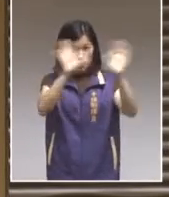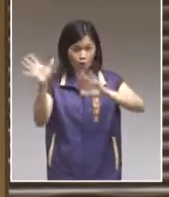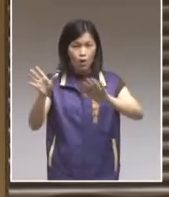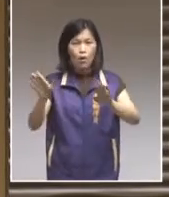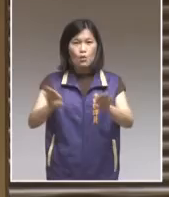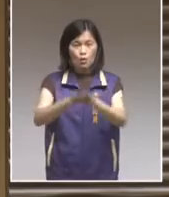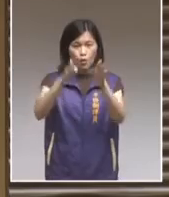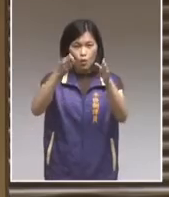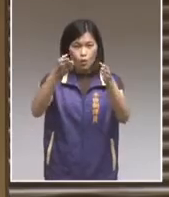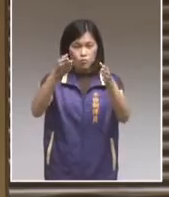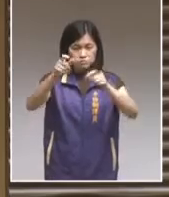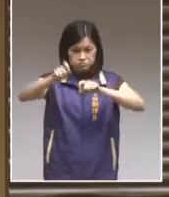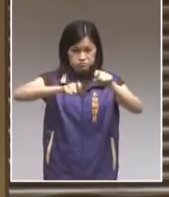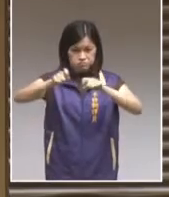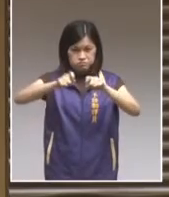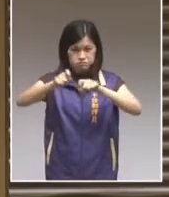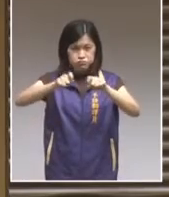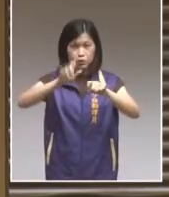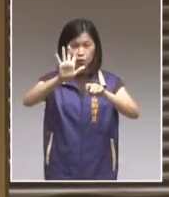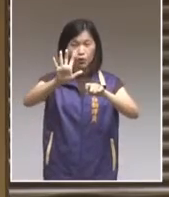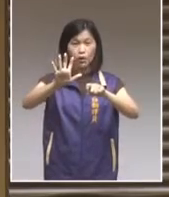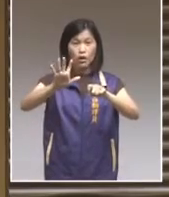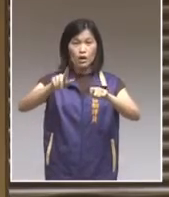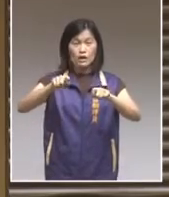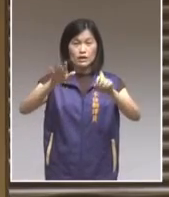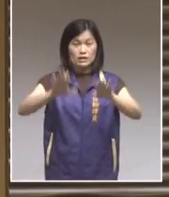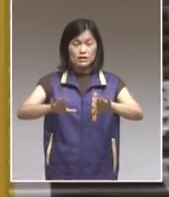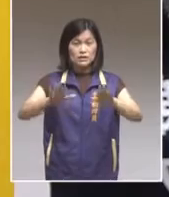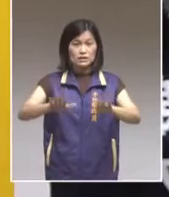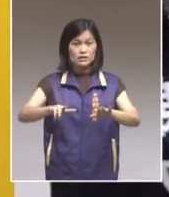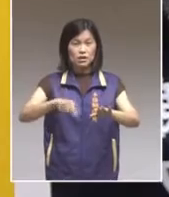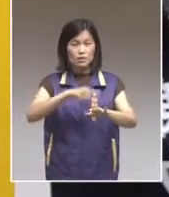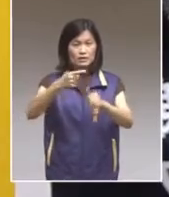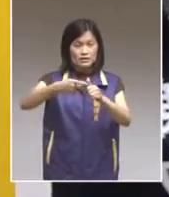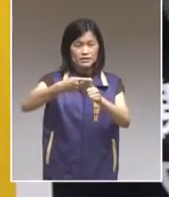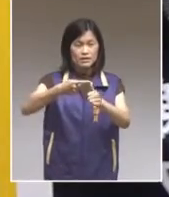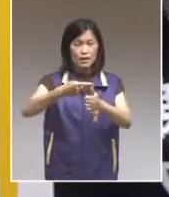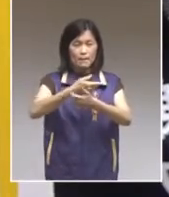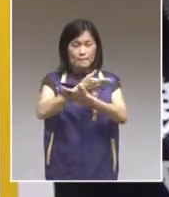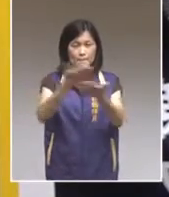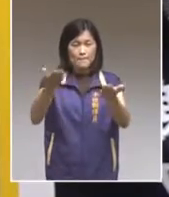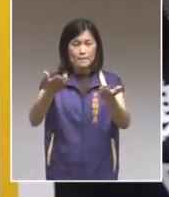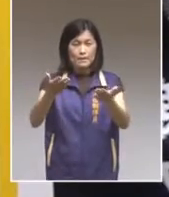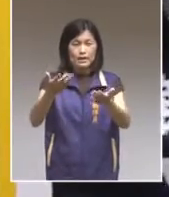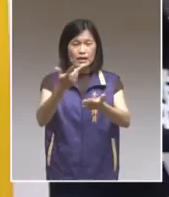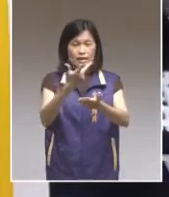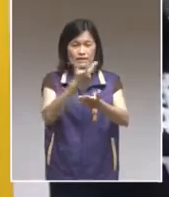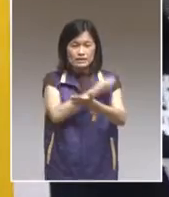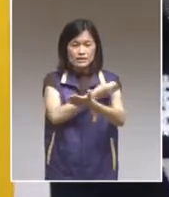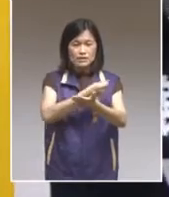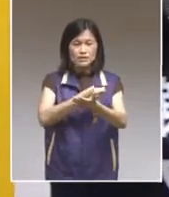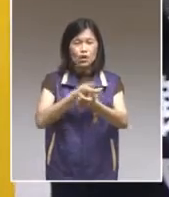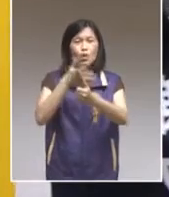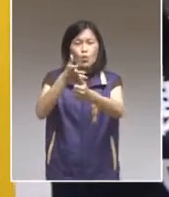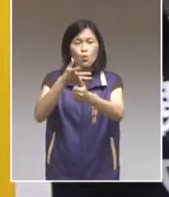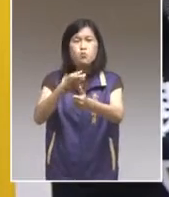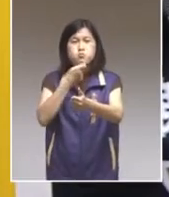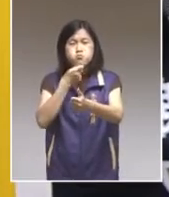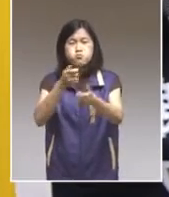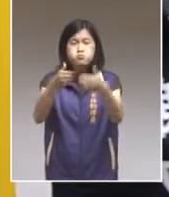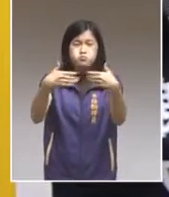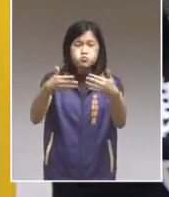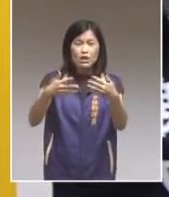开始着手来做规划。那目前我们会先发放这个接种须知还有意愿书，